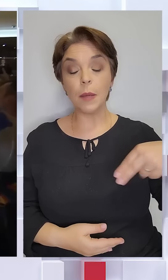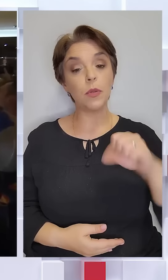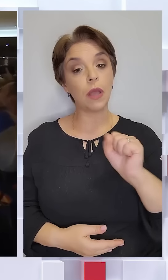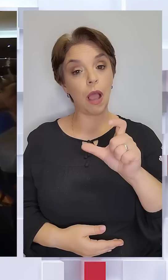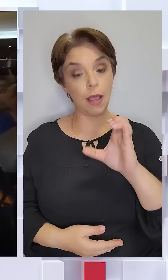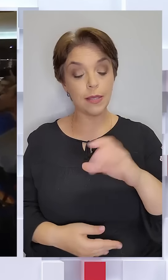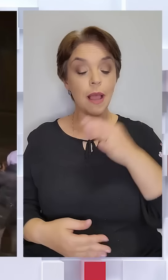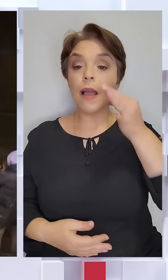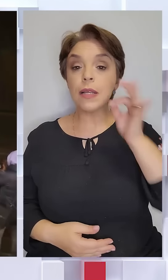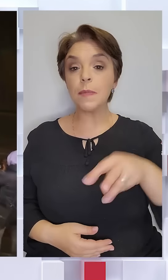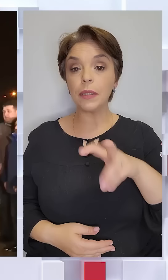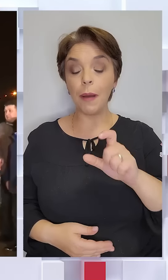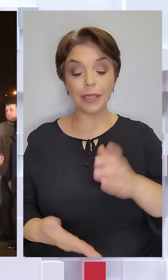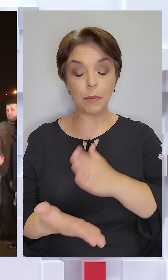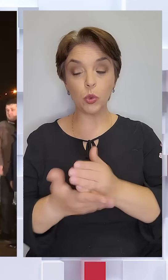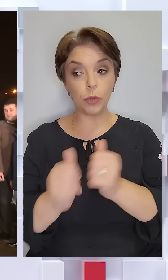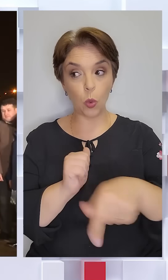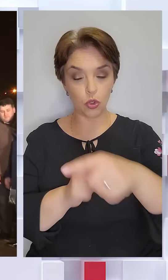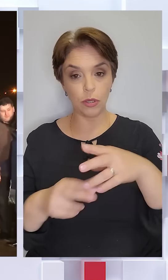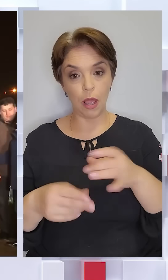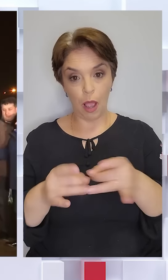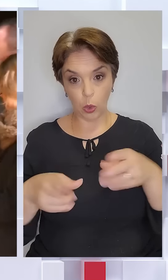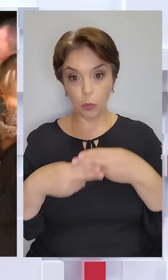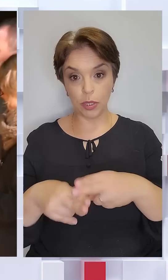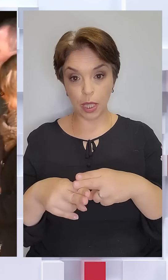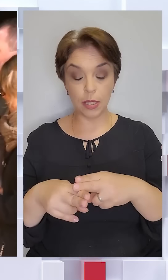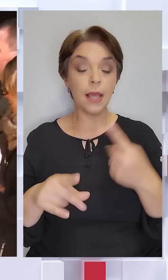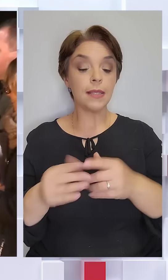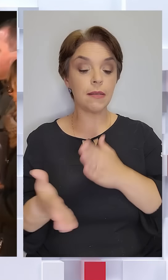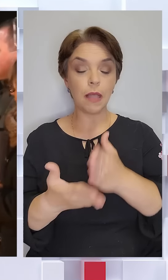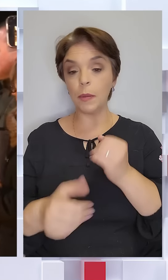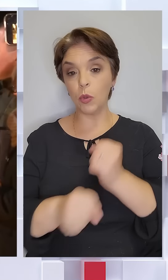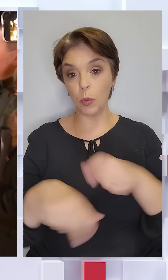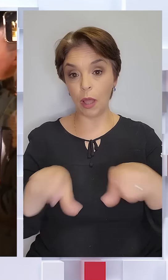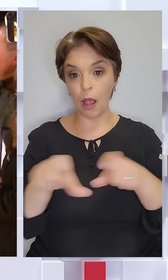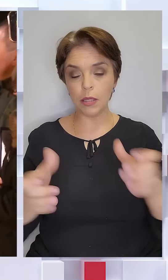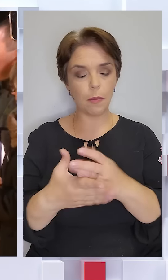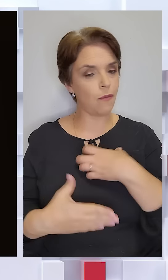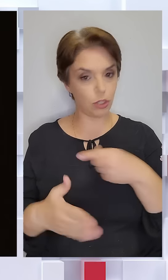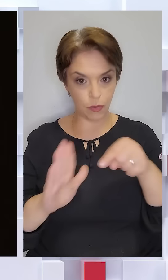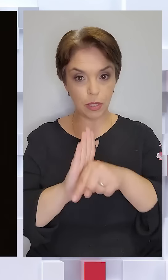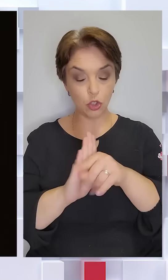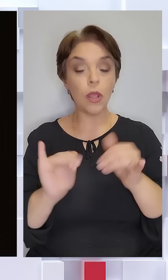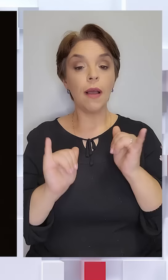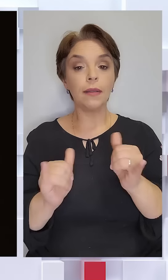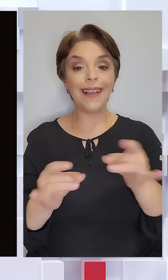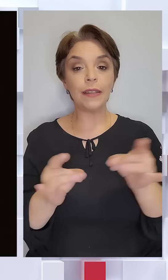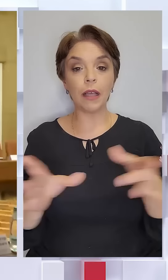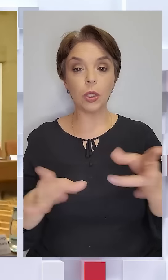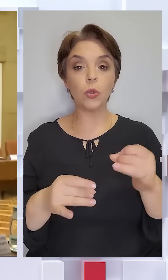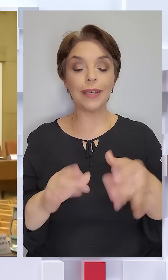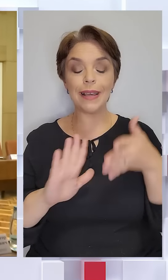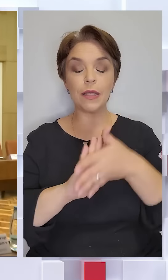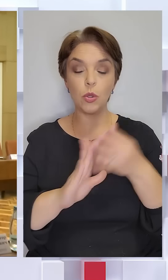Запорізької АЕС експерти МАГАТЕ присутні на кожній атомній електростанції. Цей напрямок роботи агентства має важливе значення для ядерної